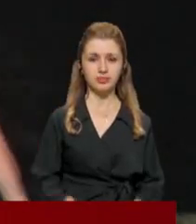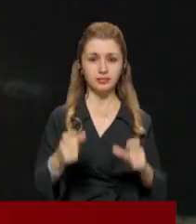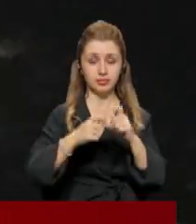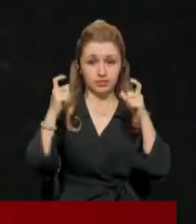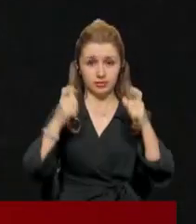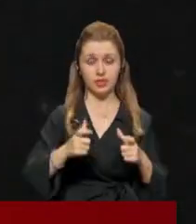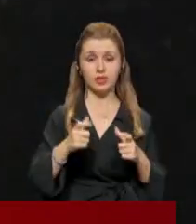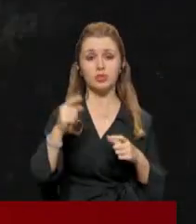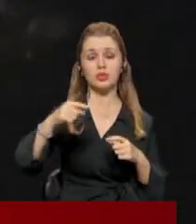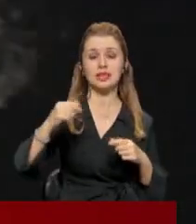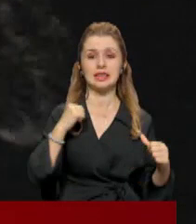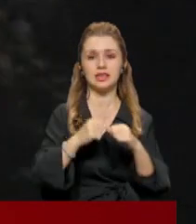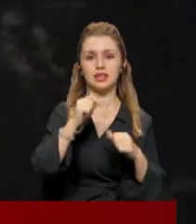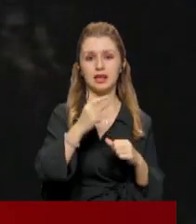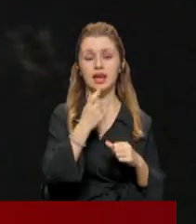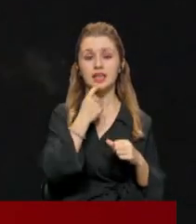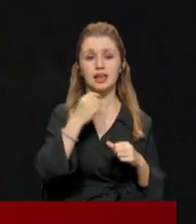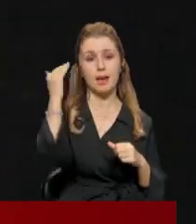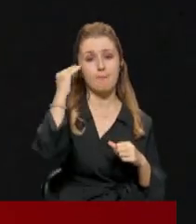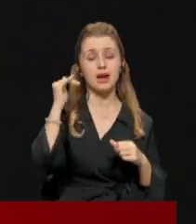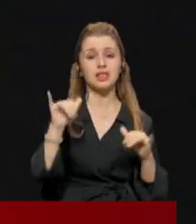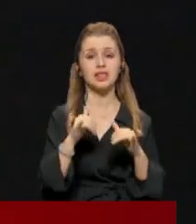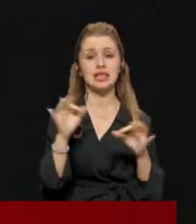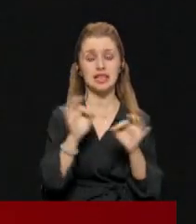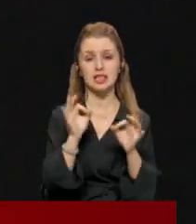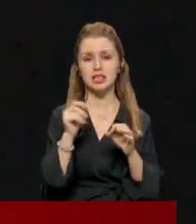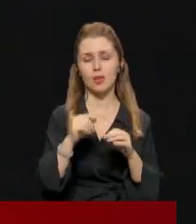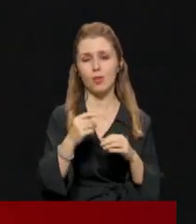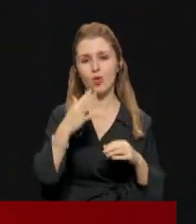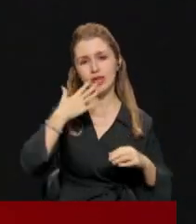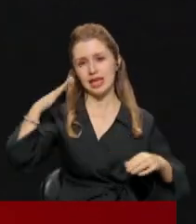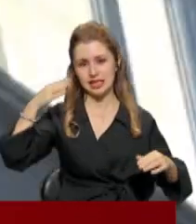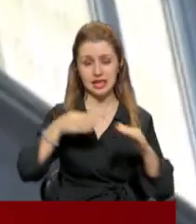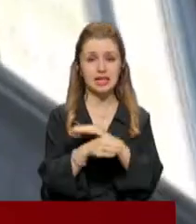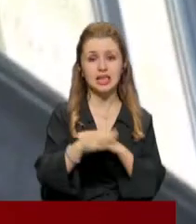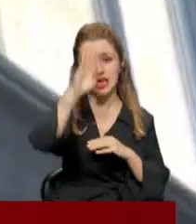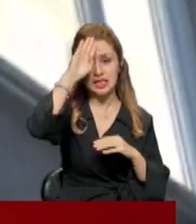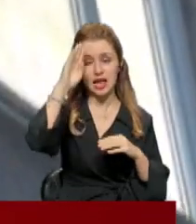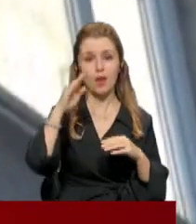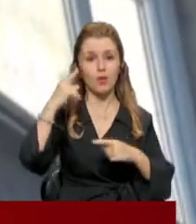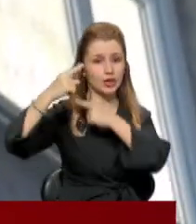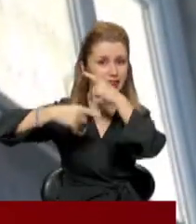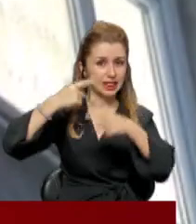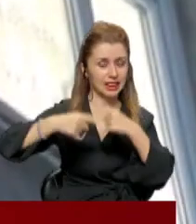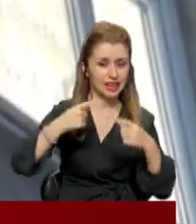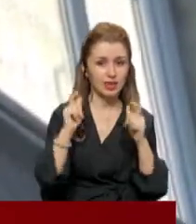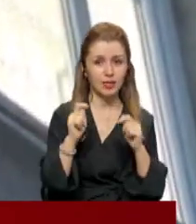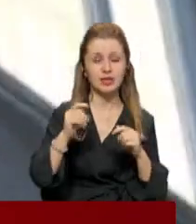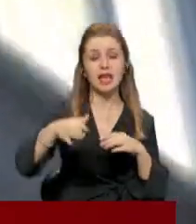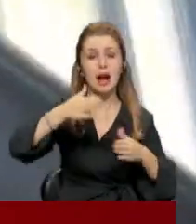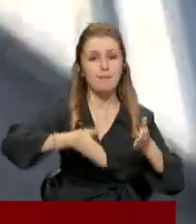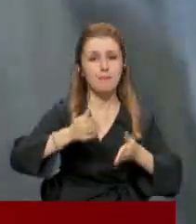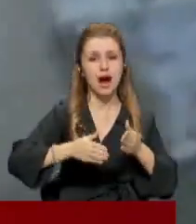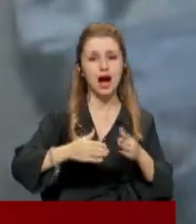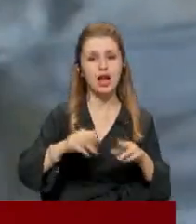Sarayburnu Fatihleri ise yine yılbaşı gecesi soğuk havaya aldırış etmeden denize girdi. İstanbul'un geleneğini devam ettirdiği diğer mahalle